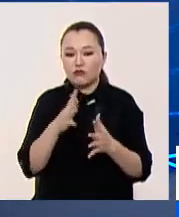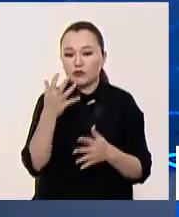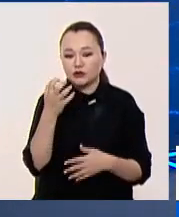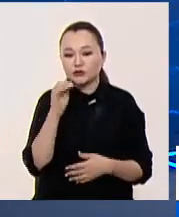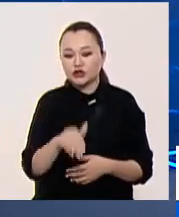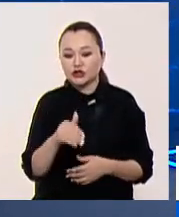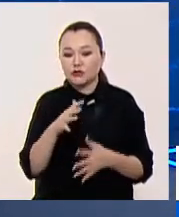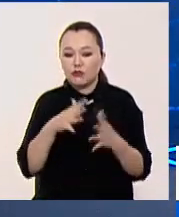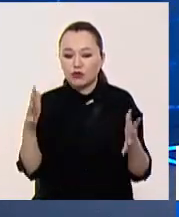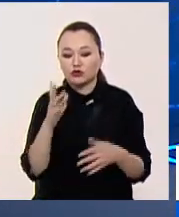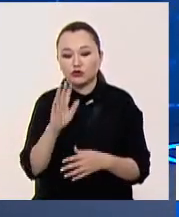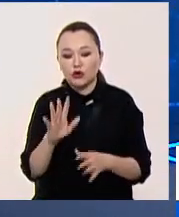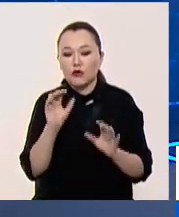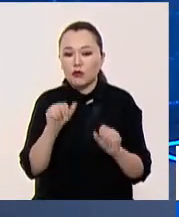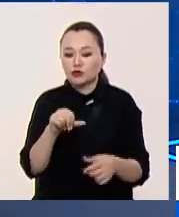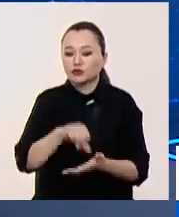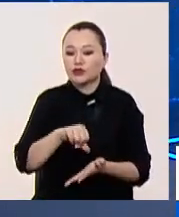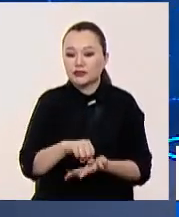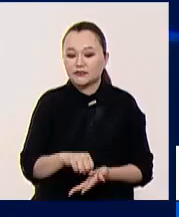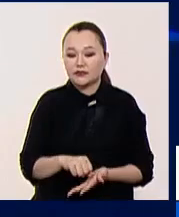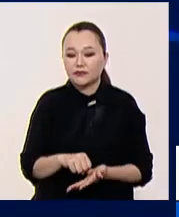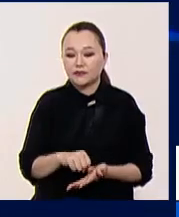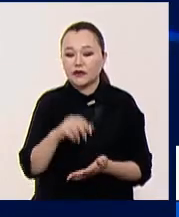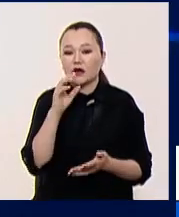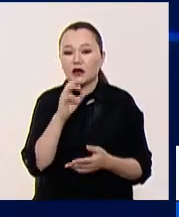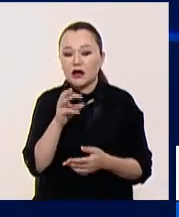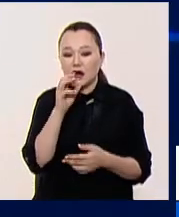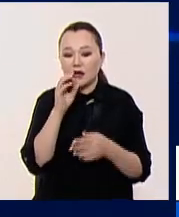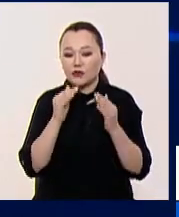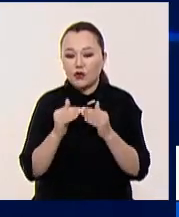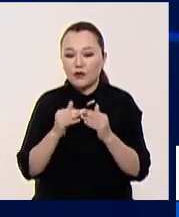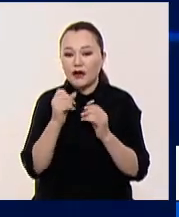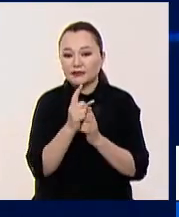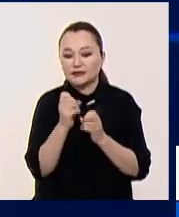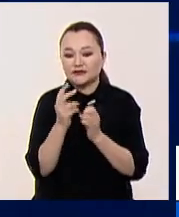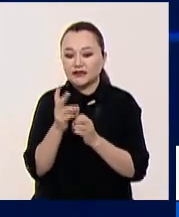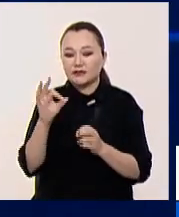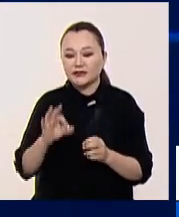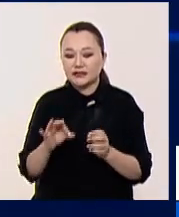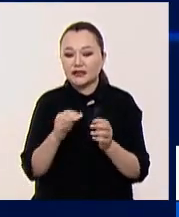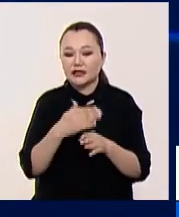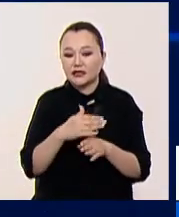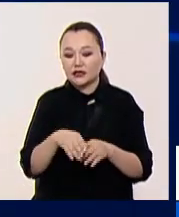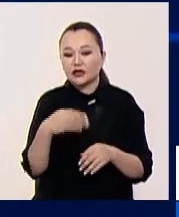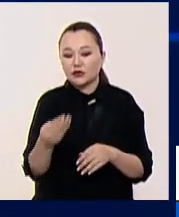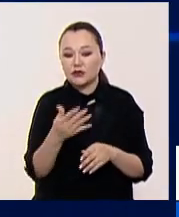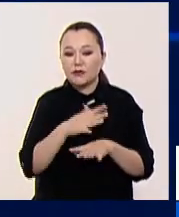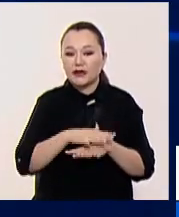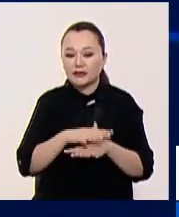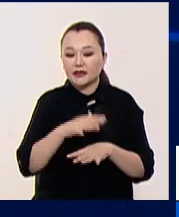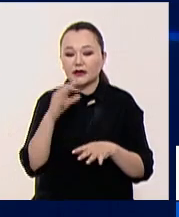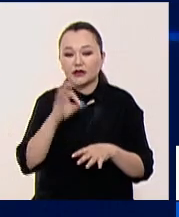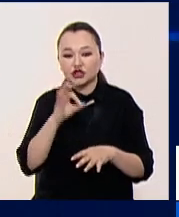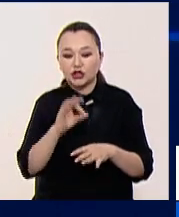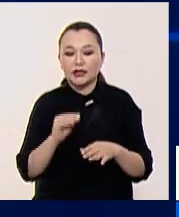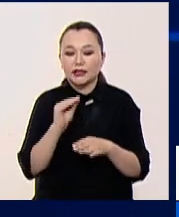500 мың теңгеден асатындар ғана қатыса алатынын айтады. Ал баспана 11-12% несиемен беріледі екен. Оның өзінде банктердің пайыздық